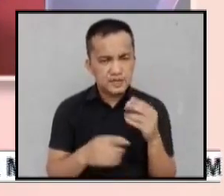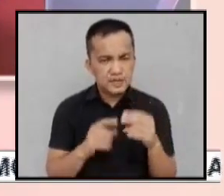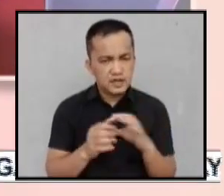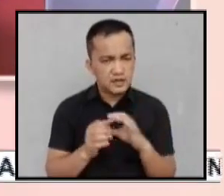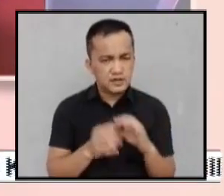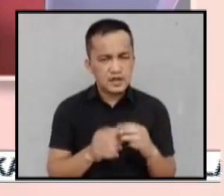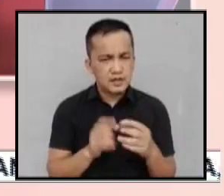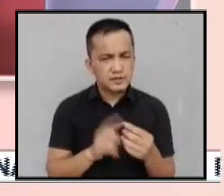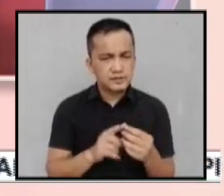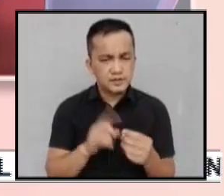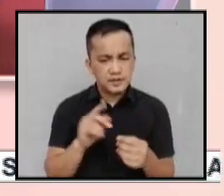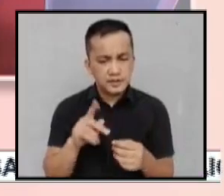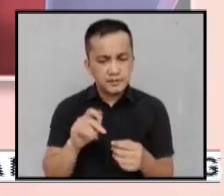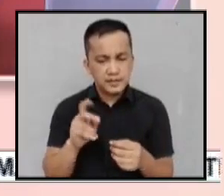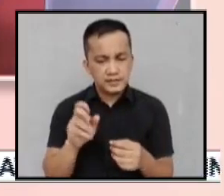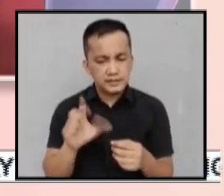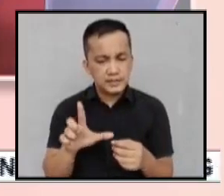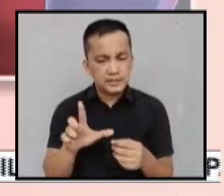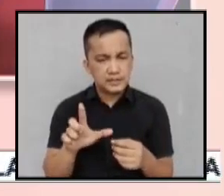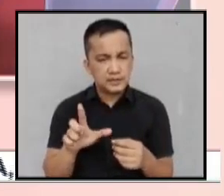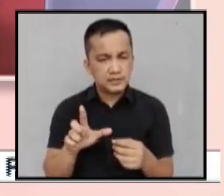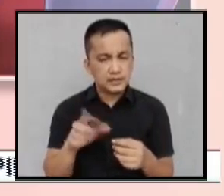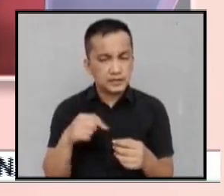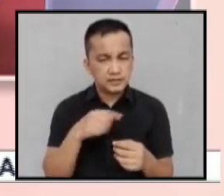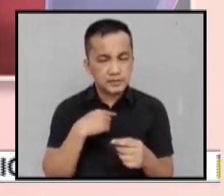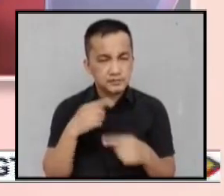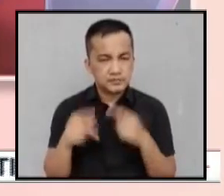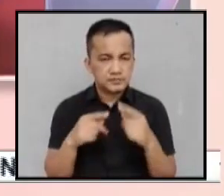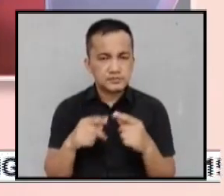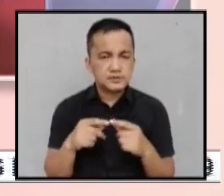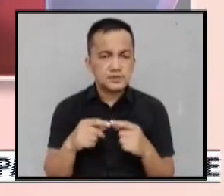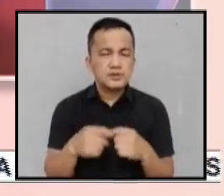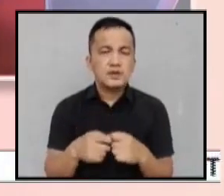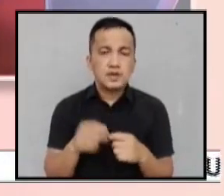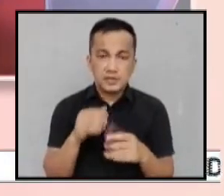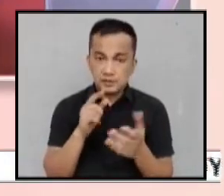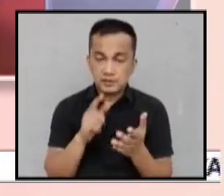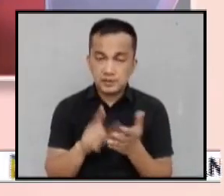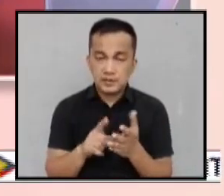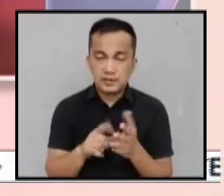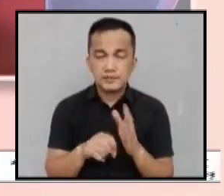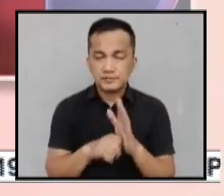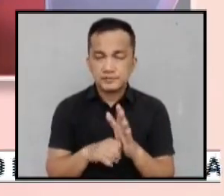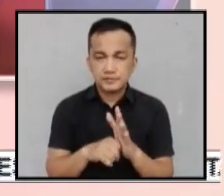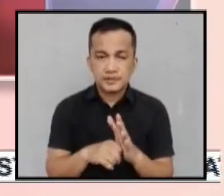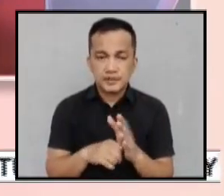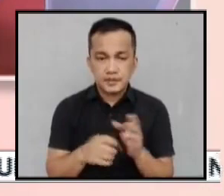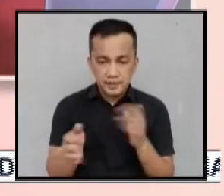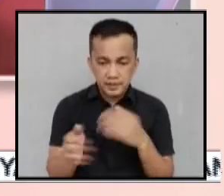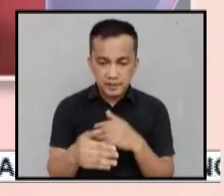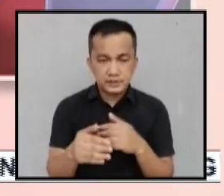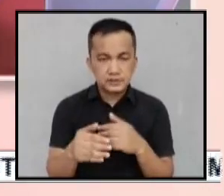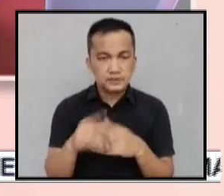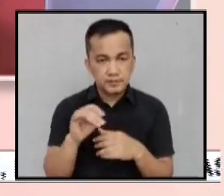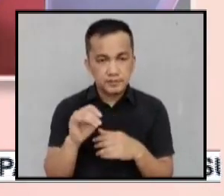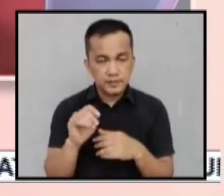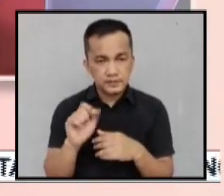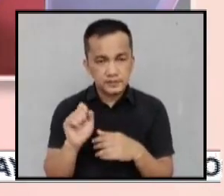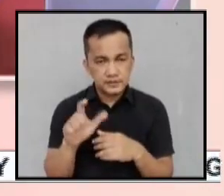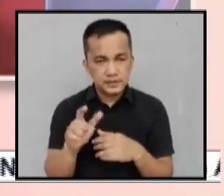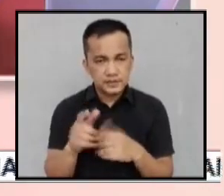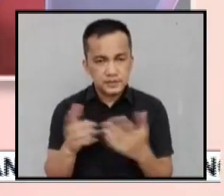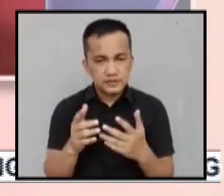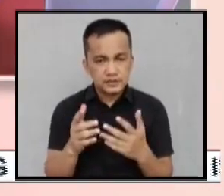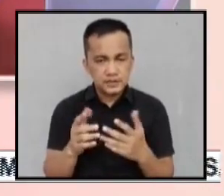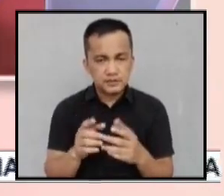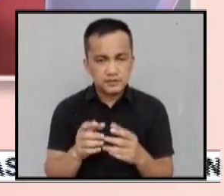ng ating mga kababayan. Kunwari po, meron po silang package or parcel. Masaan po sila po pwedeng